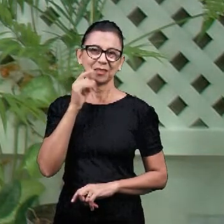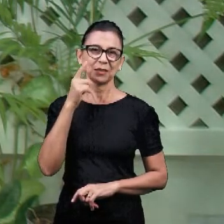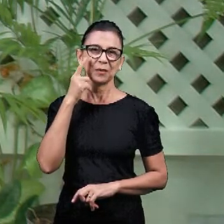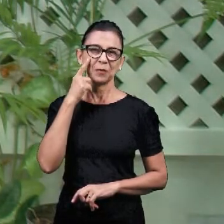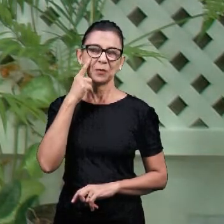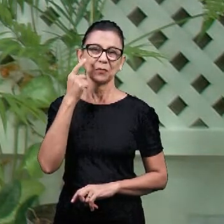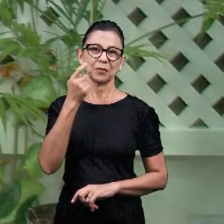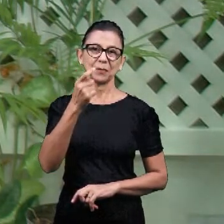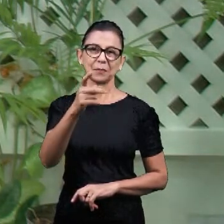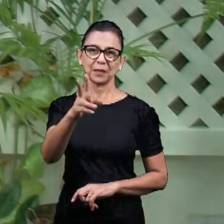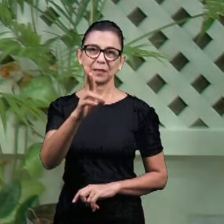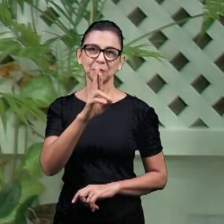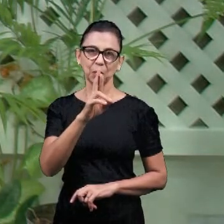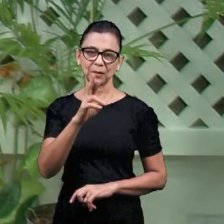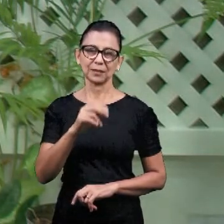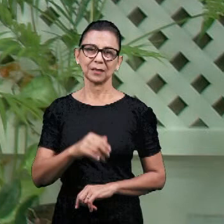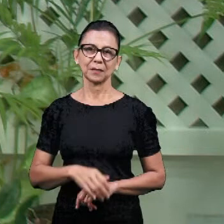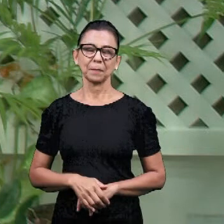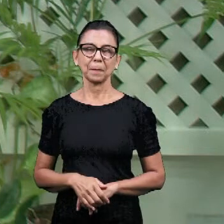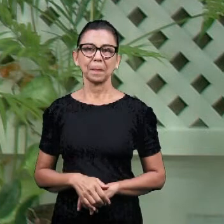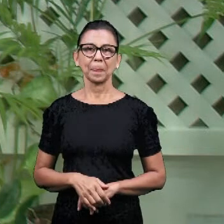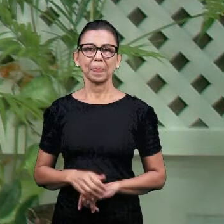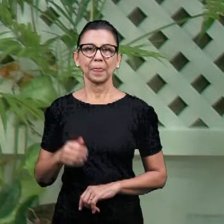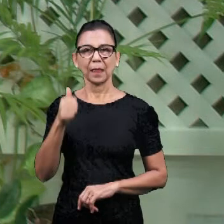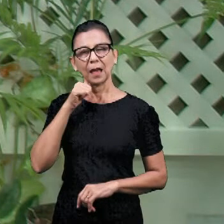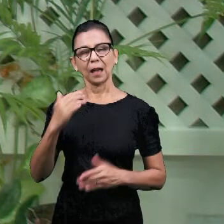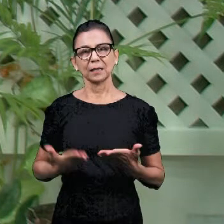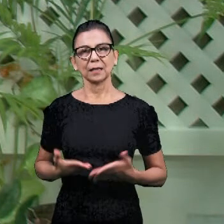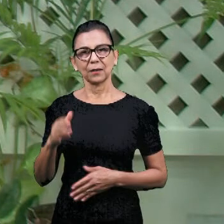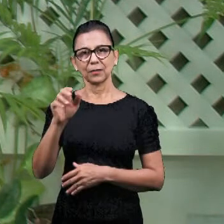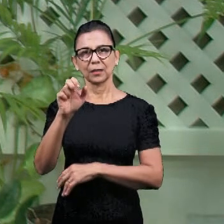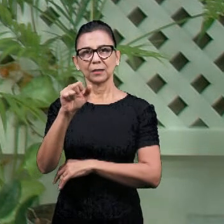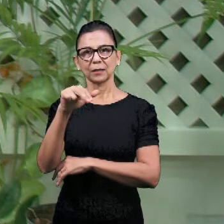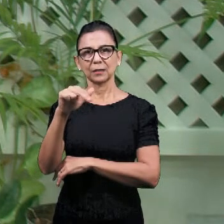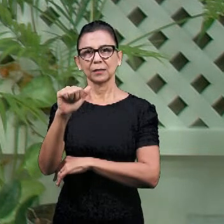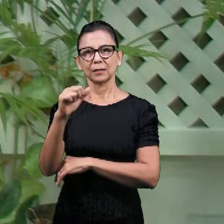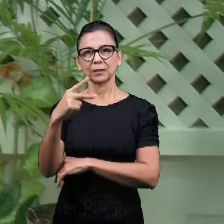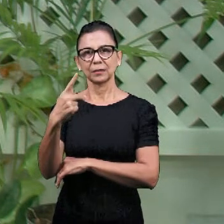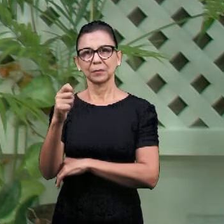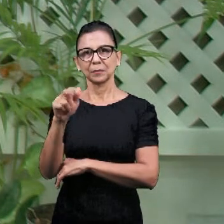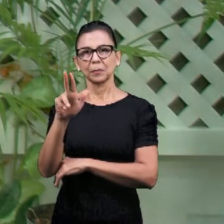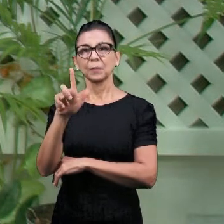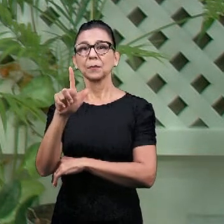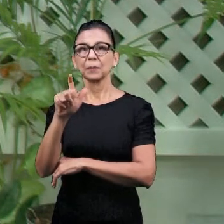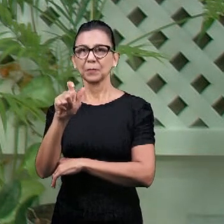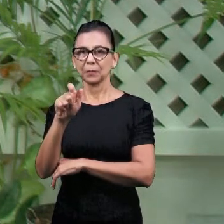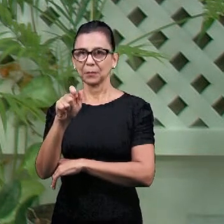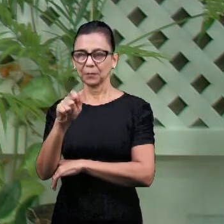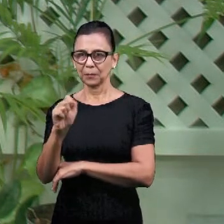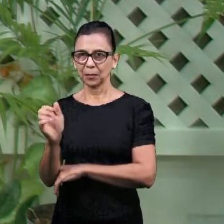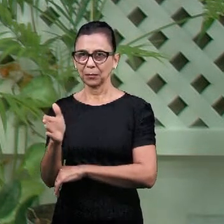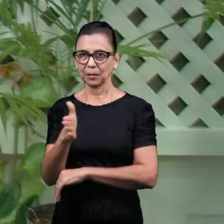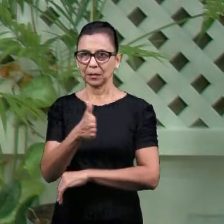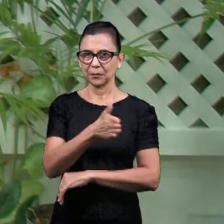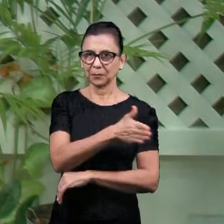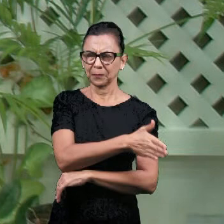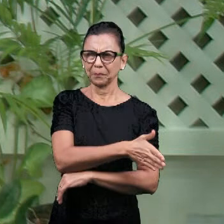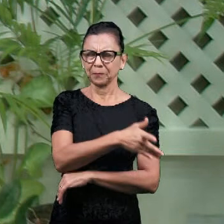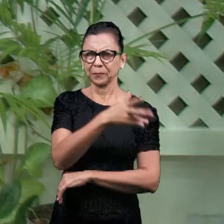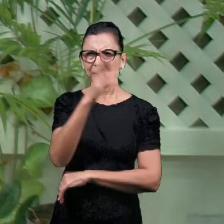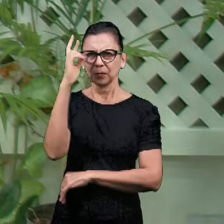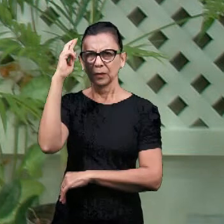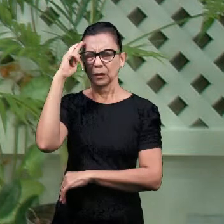Voici notre sœur Anna Paula Brito. Cette sœur, c'est de la part. Elle a dit, le Seigneur m'a